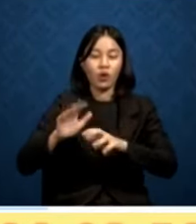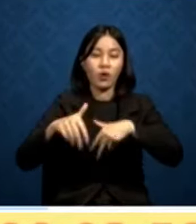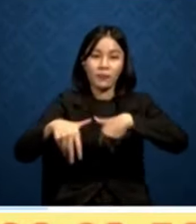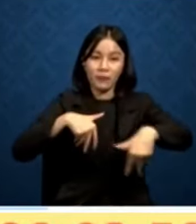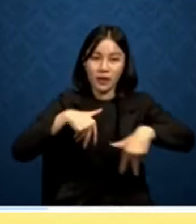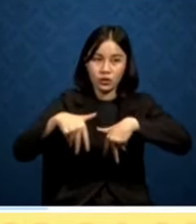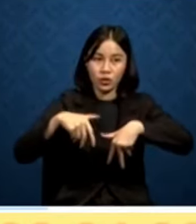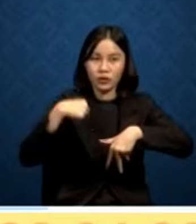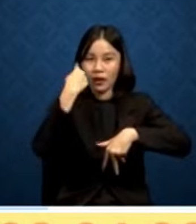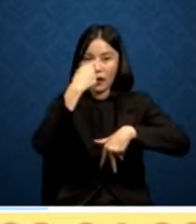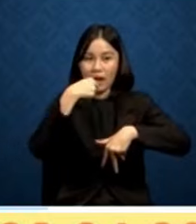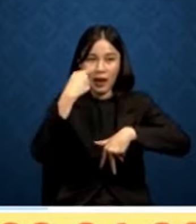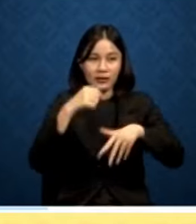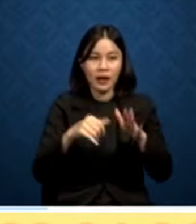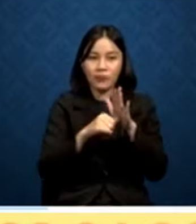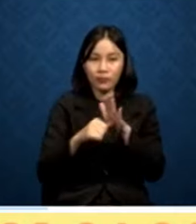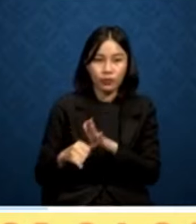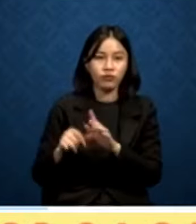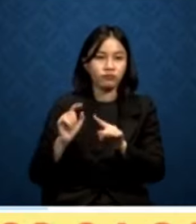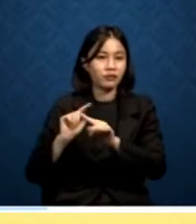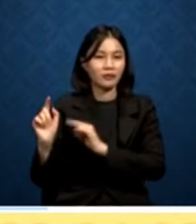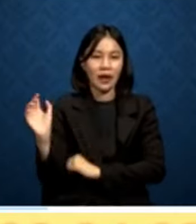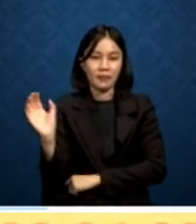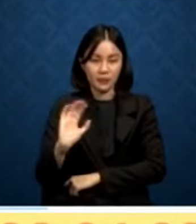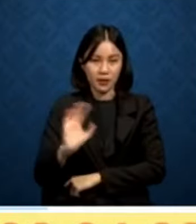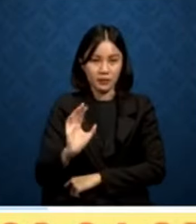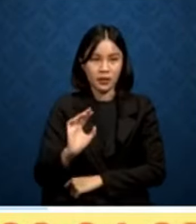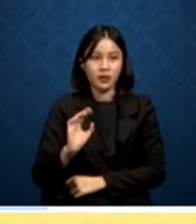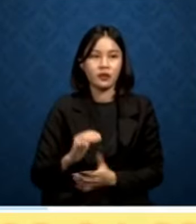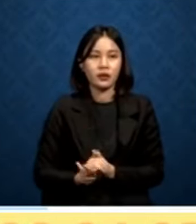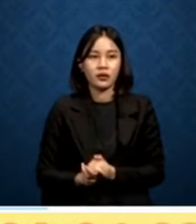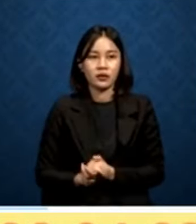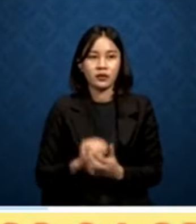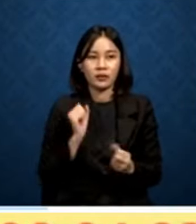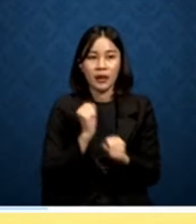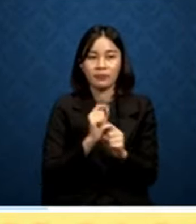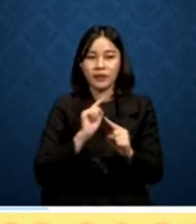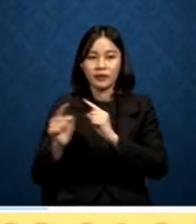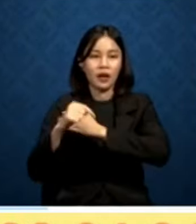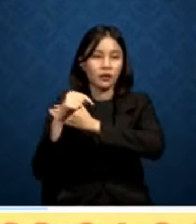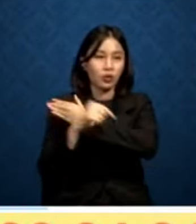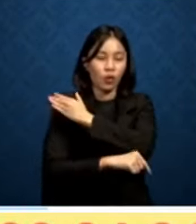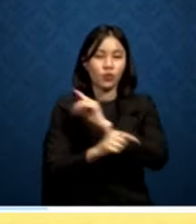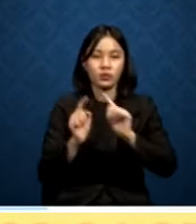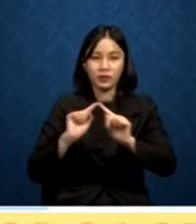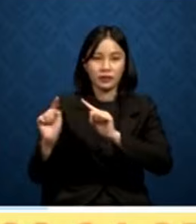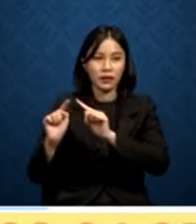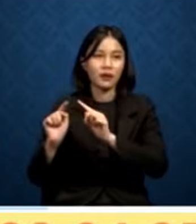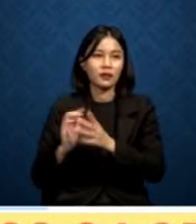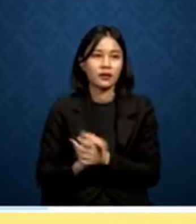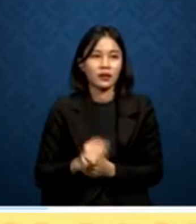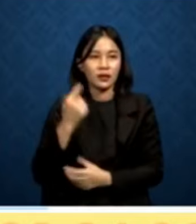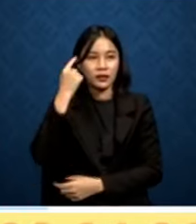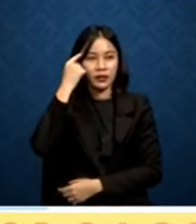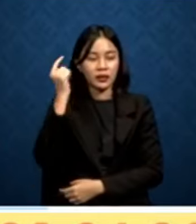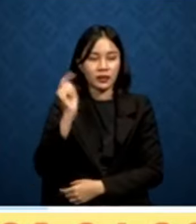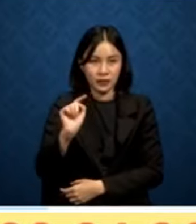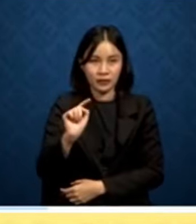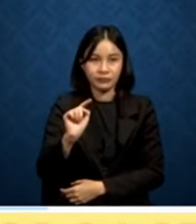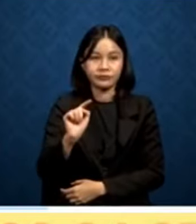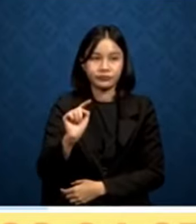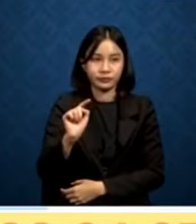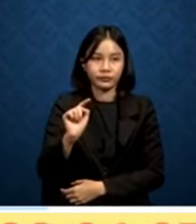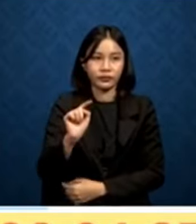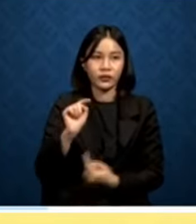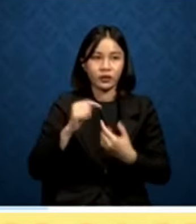้ตกเปนเหี่ย ของธรรกิจออนไน์หรอธรรกิจต่างๆ ที่ไม่สุดอลิยเหล่านี้ฉันคดาแนไมเปนสิ่งที่